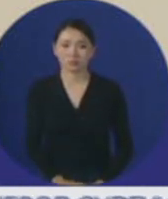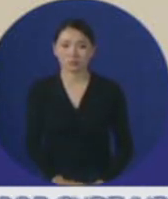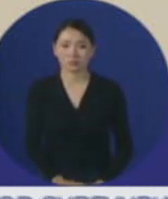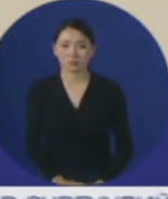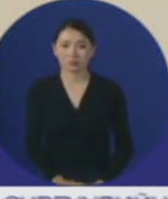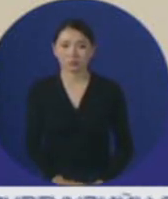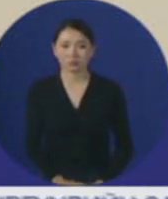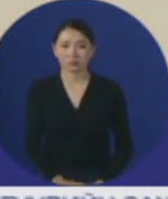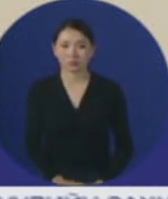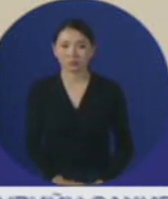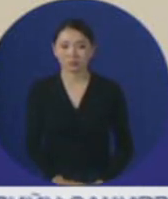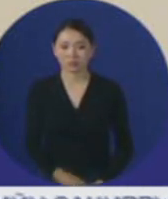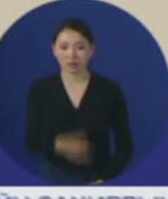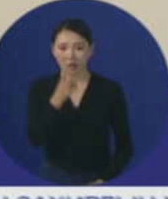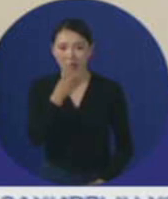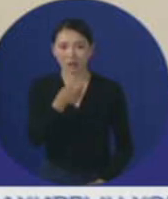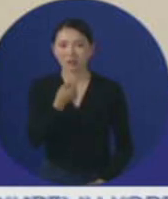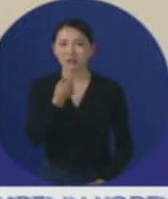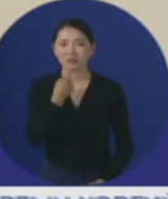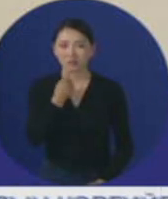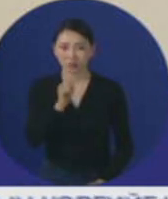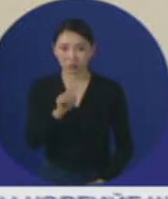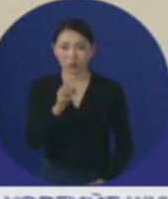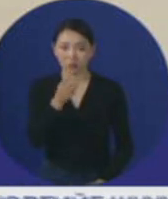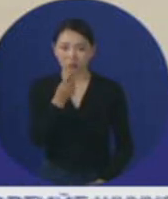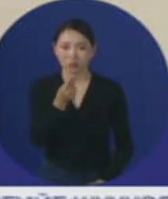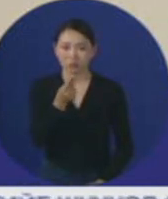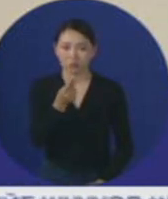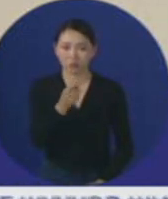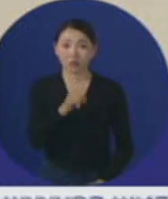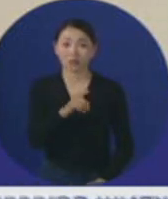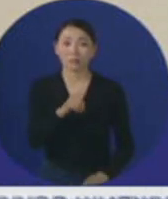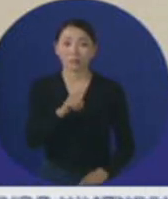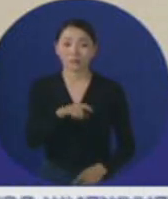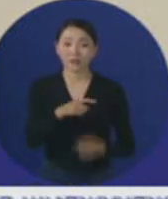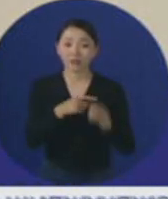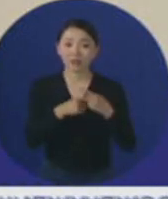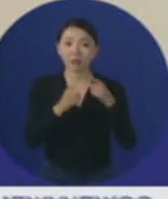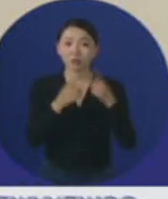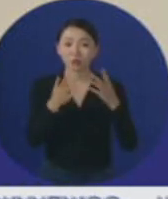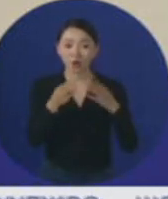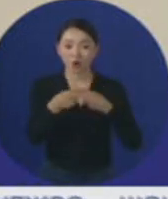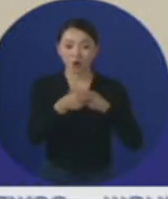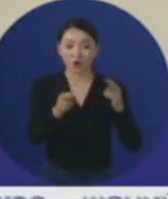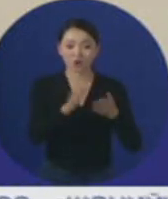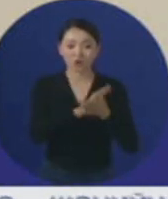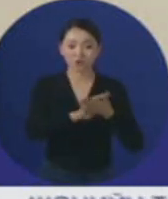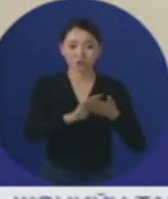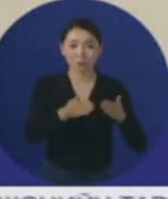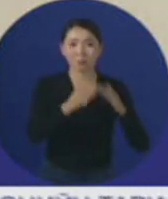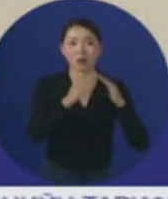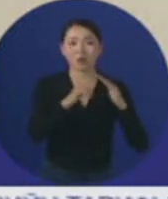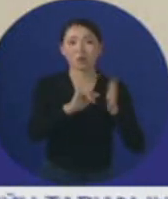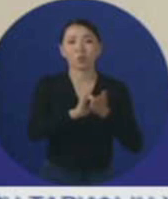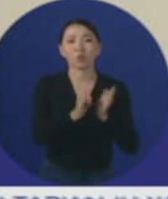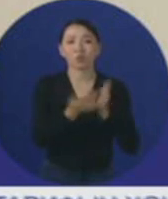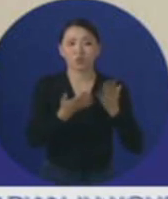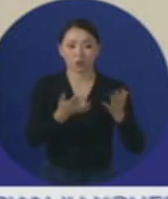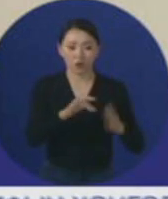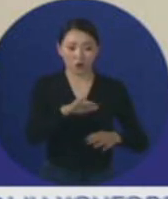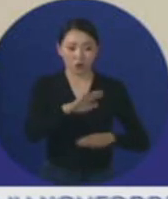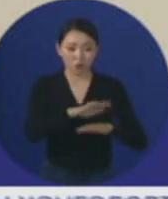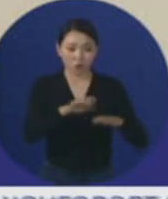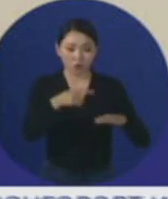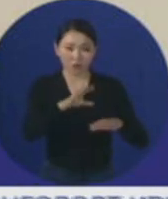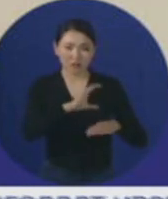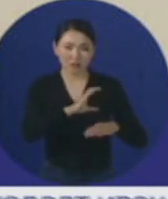яаж ч бодсон тэр бол амаргүй зүйлийг давж байгаа тий. Тийм учраас нэгдүгээр энэ үр байгуулж байгаа нь болохоор хүүхдийн тэр сэтгэл зүй